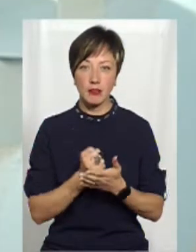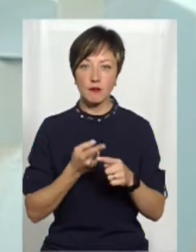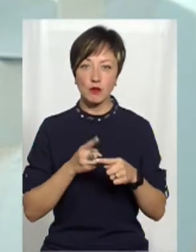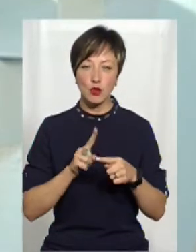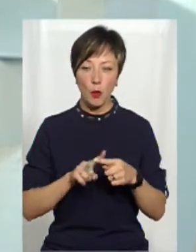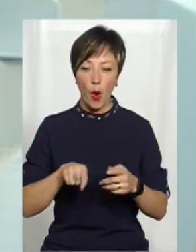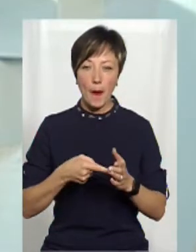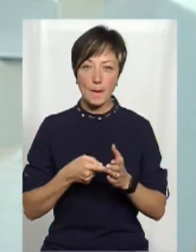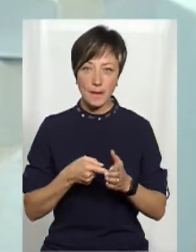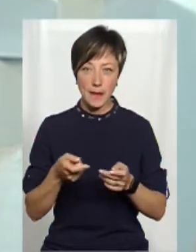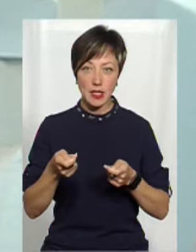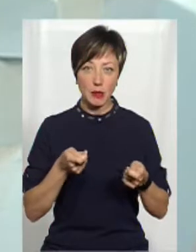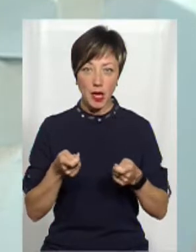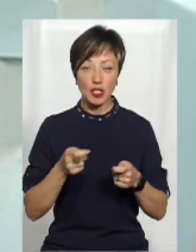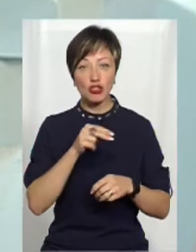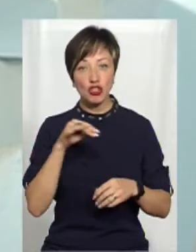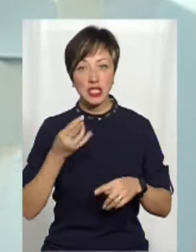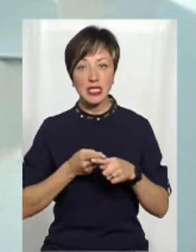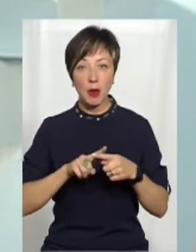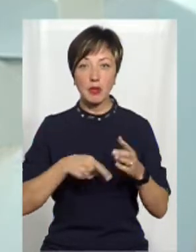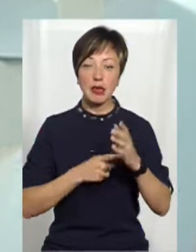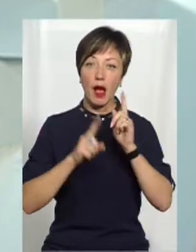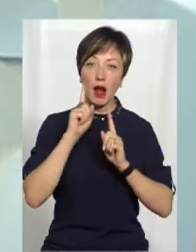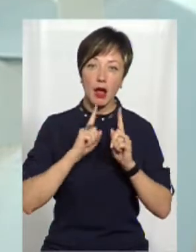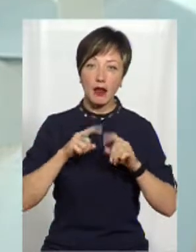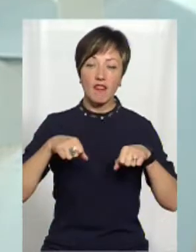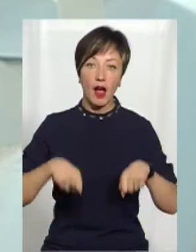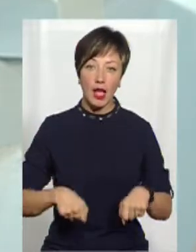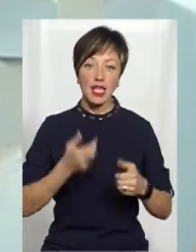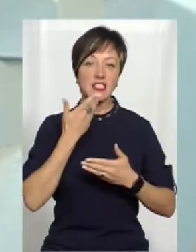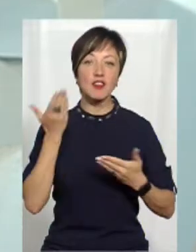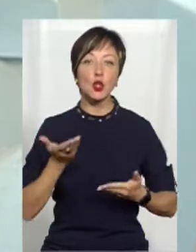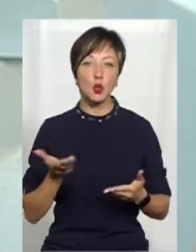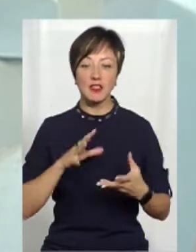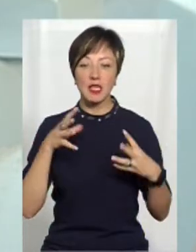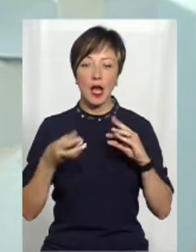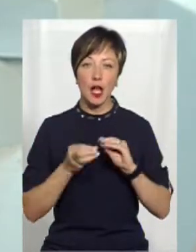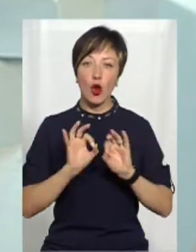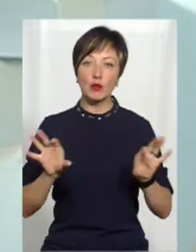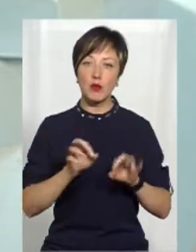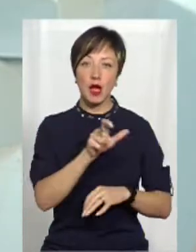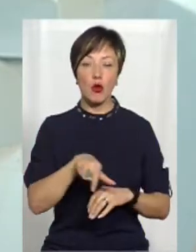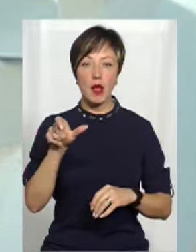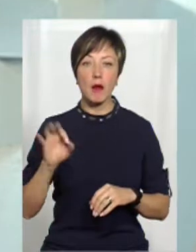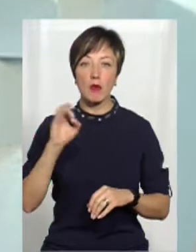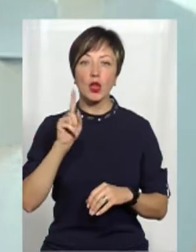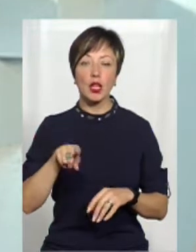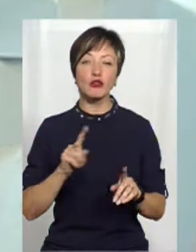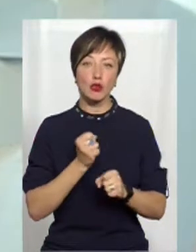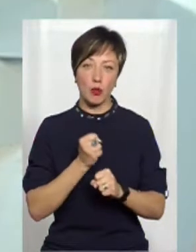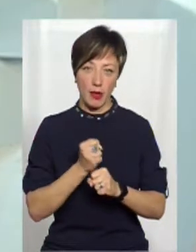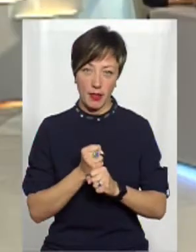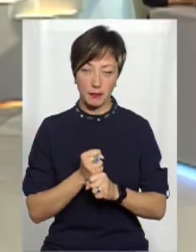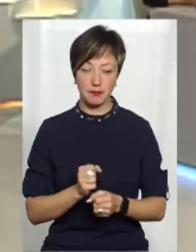цьому муніципалітеті, чи ця міська рада, міська влада звітує взагалі, розповідає громадянам про те, що вона зробила.